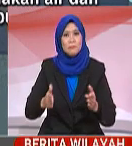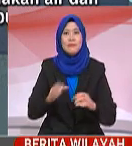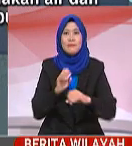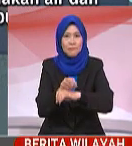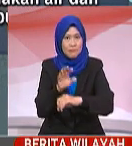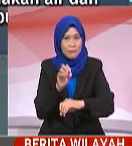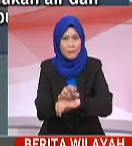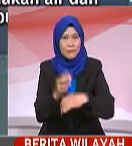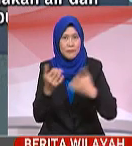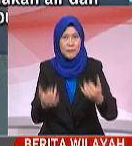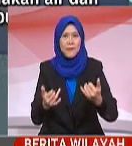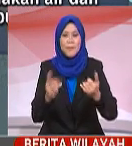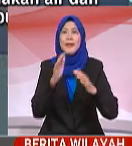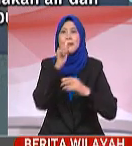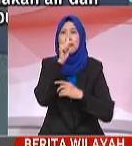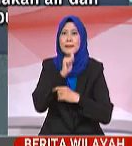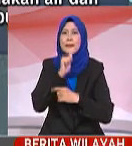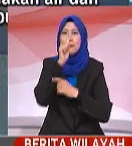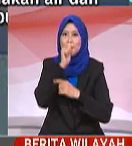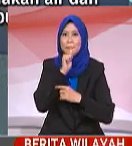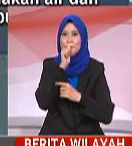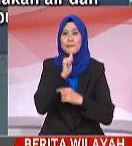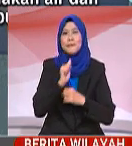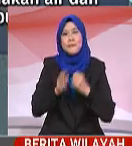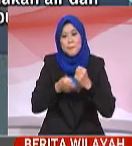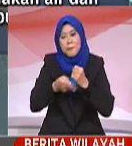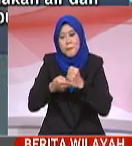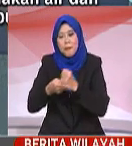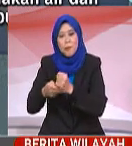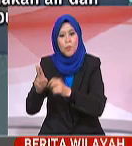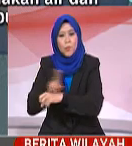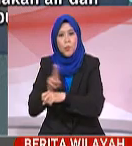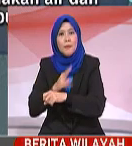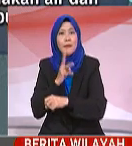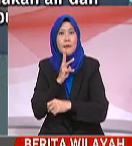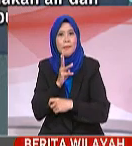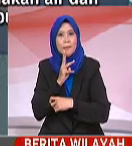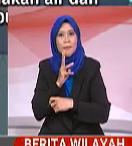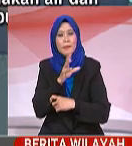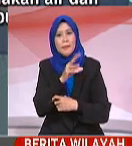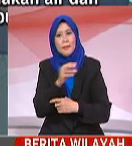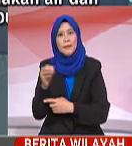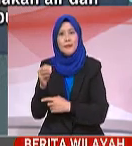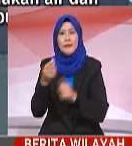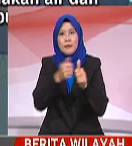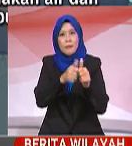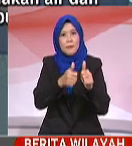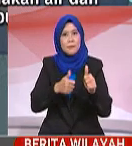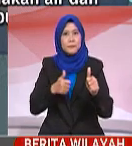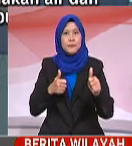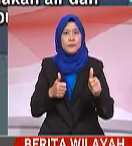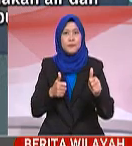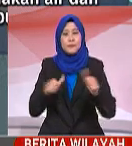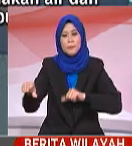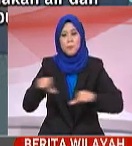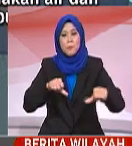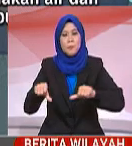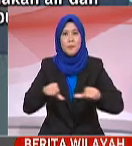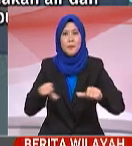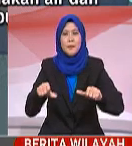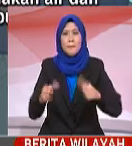sentiasa berwaspada, bersabar serta berjimat cermat dalam penggunaan air dan juga hindari